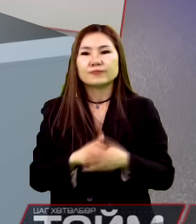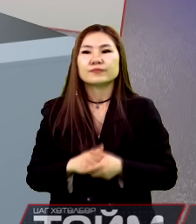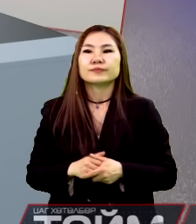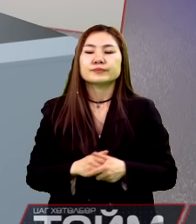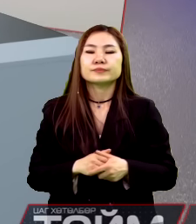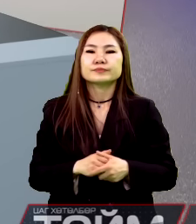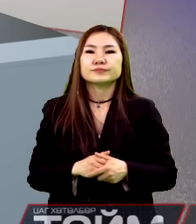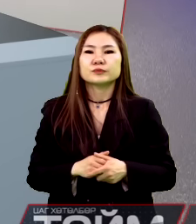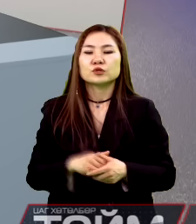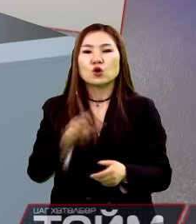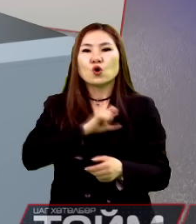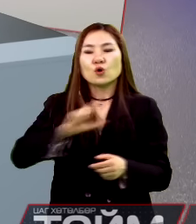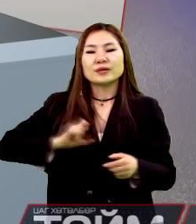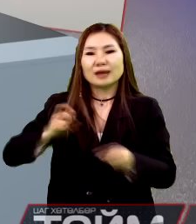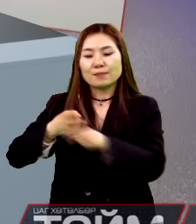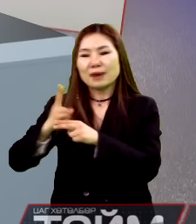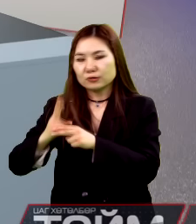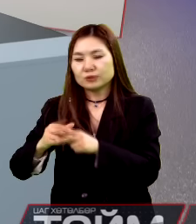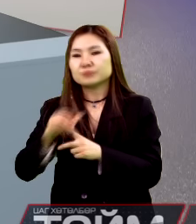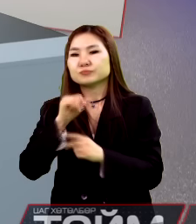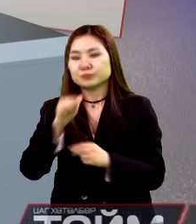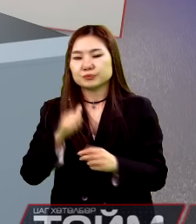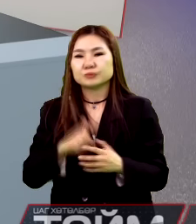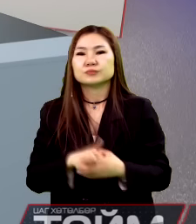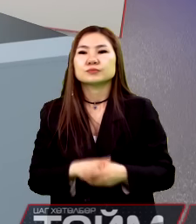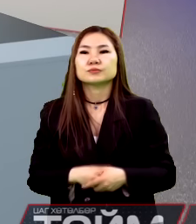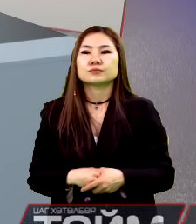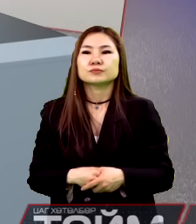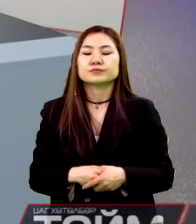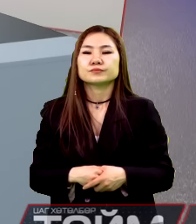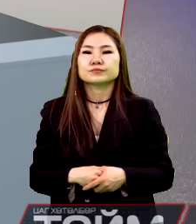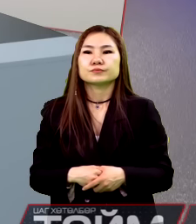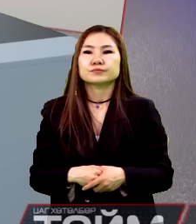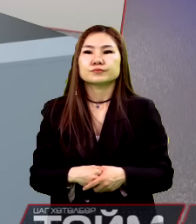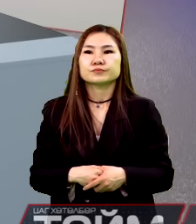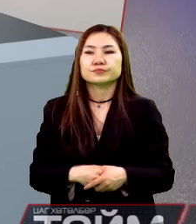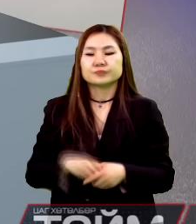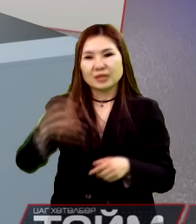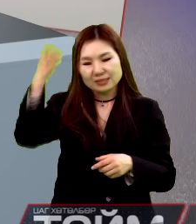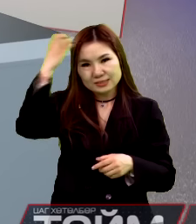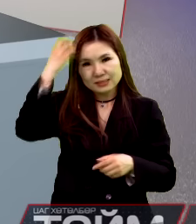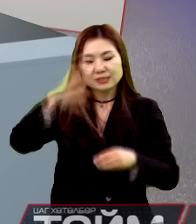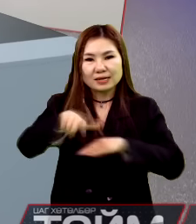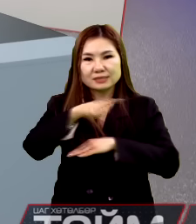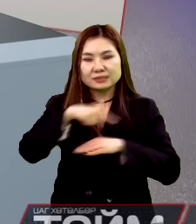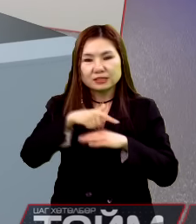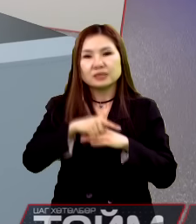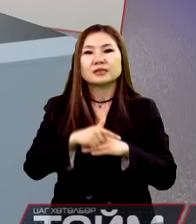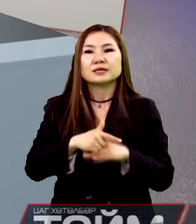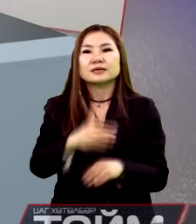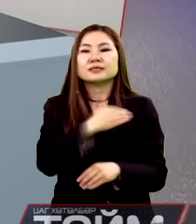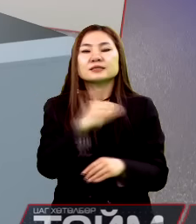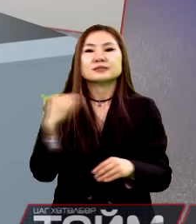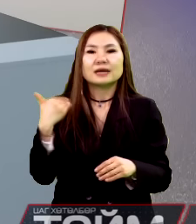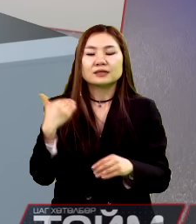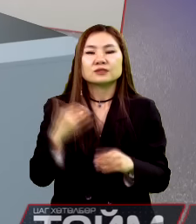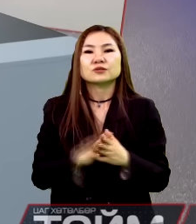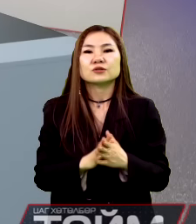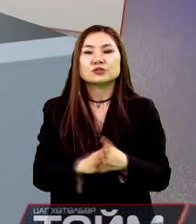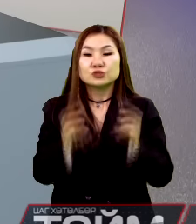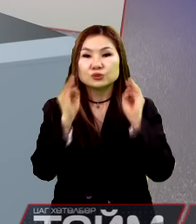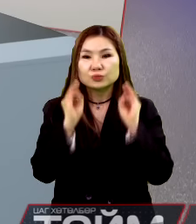нэг хувийн компани маш их орлого олж байгаа учраас мөнгөж нь авах гэж байна гэж бол яриагүй тий. За ингээд бас засгийн газрын хэрэглэх газрын дараа яг энэ гарсан